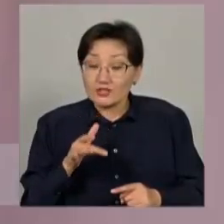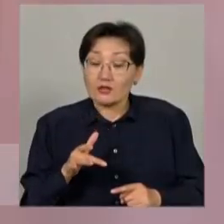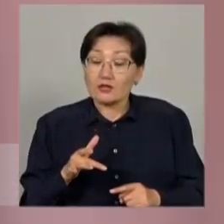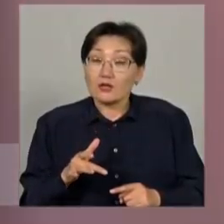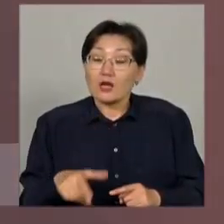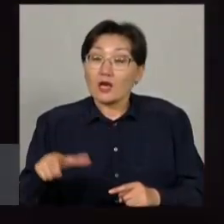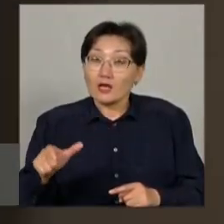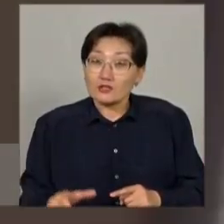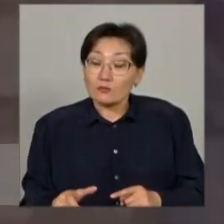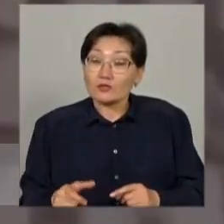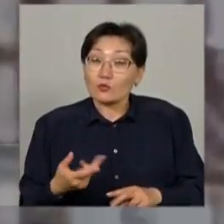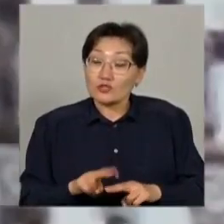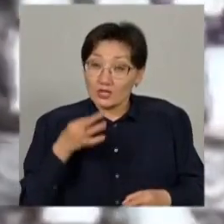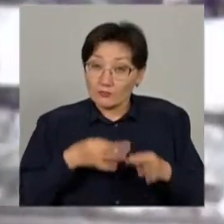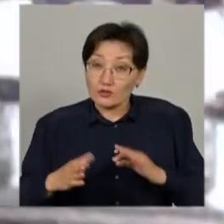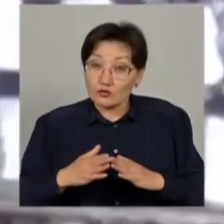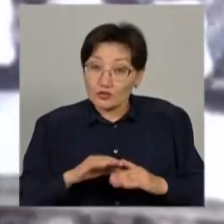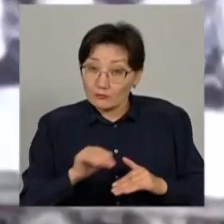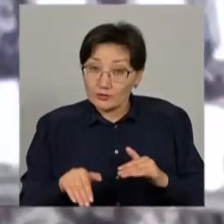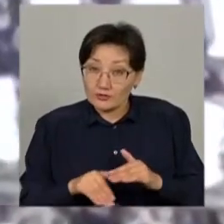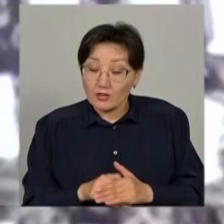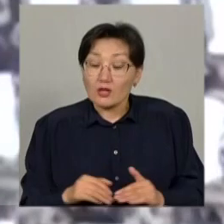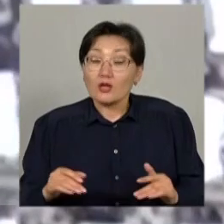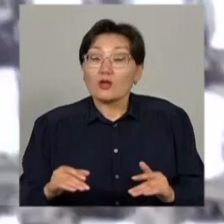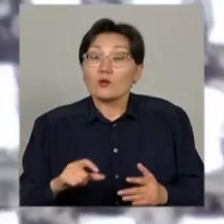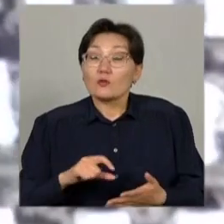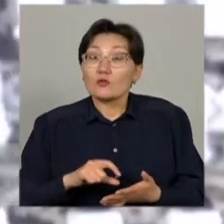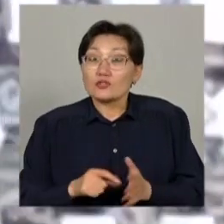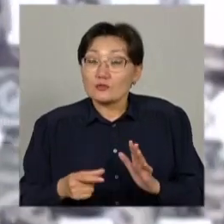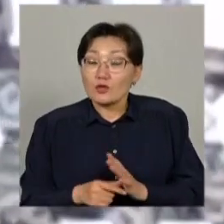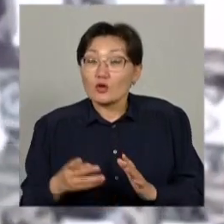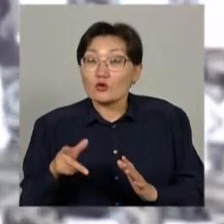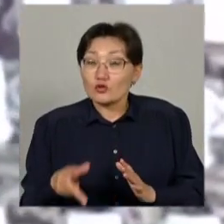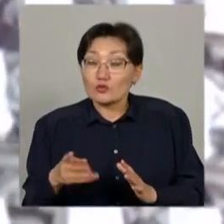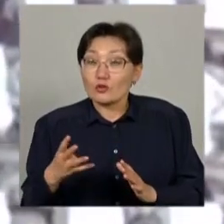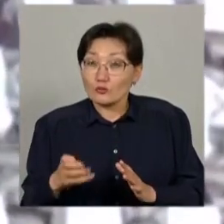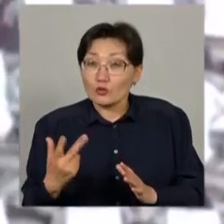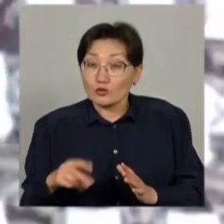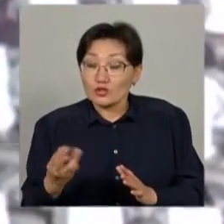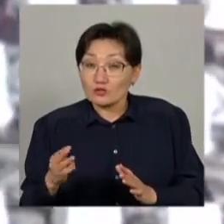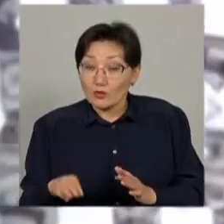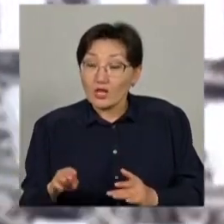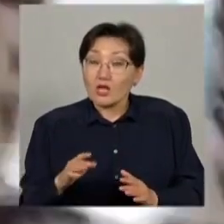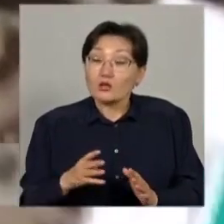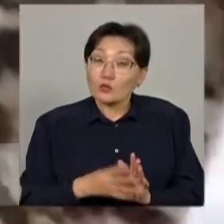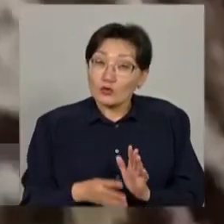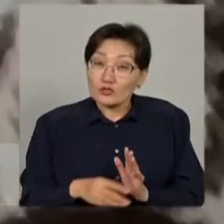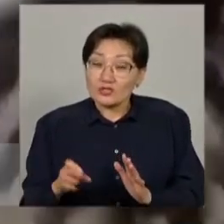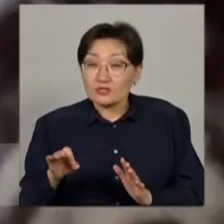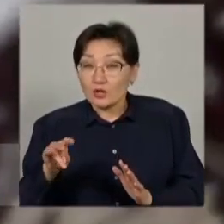үйінде жасырып келген. Тінту кезінде жатын бөлмесінен 3430 дана трамадолдан бөлек, 90 дана